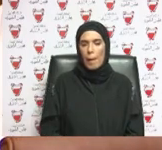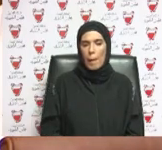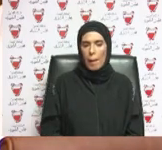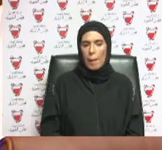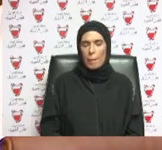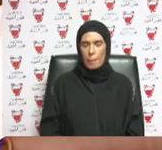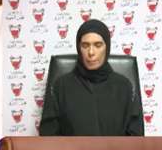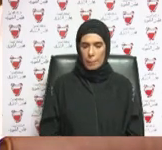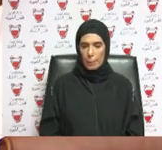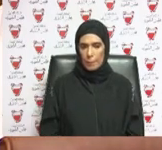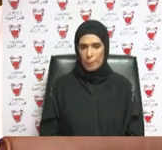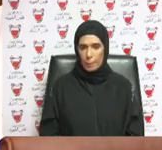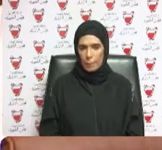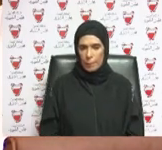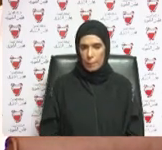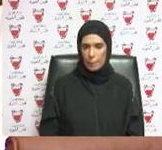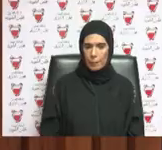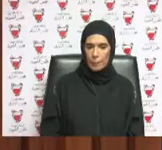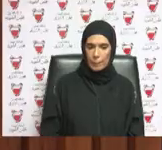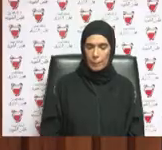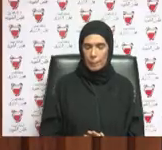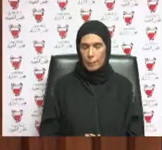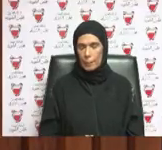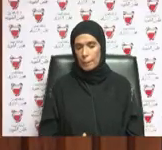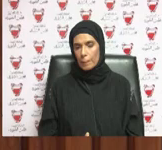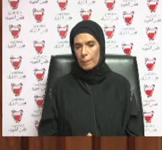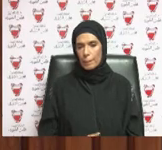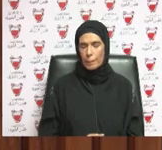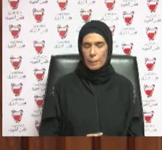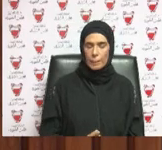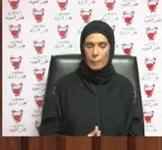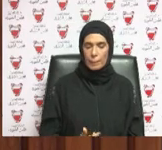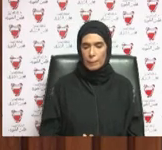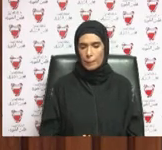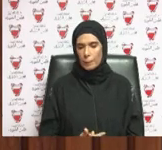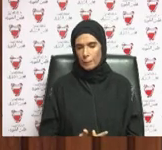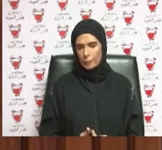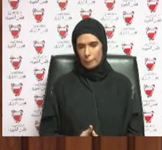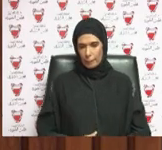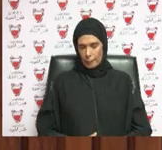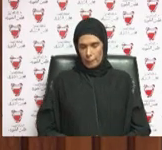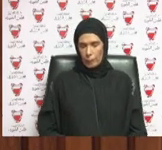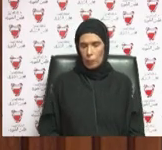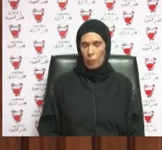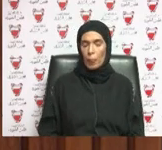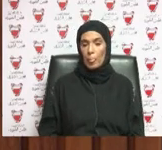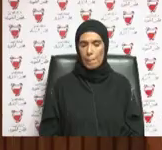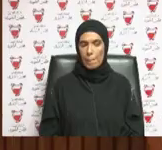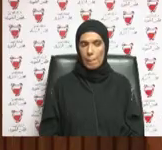وإنا لله وإنا إليه راجعون. شكرا معالي الرئيس. شكرا جزيلا. الأخ صباح الدوسري